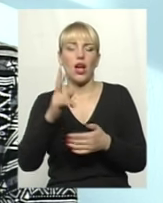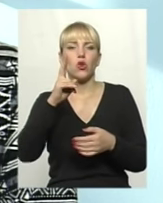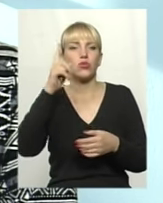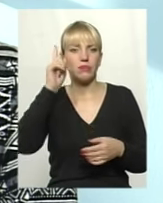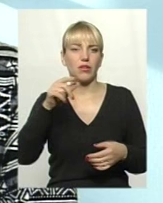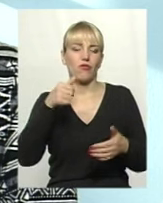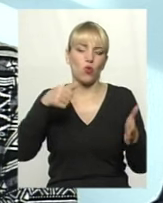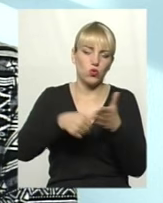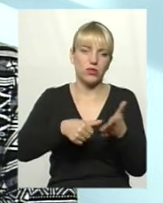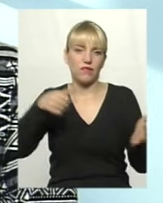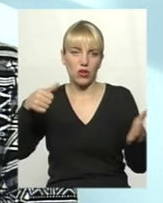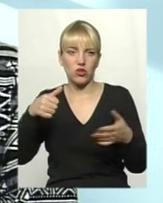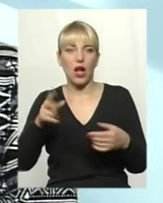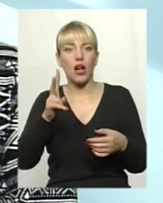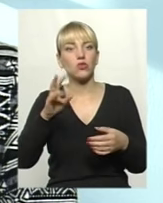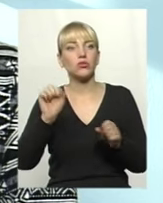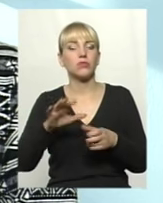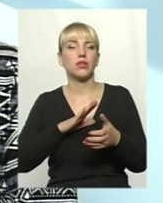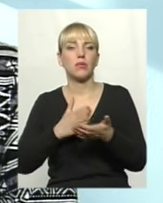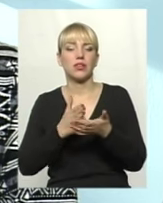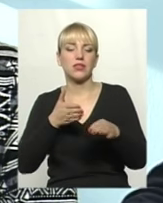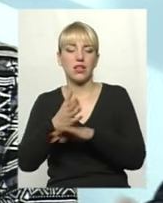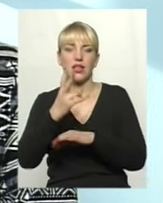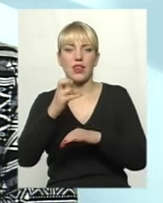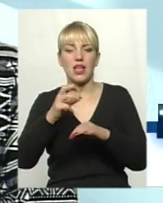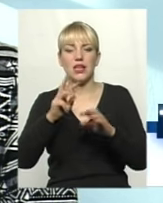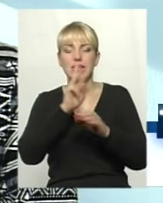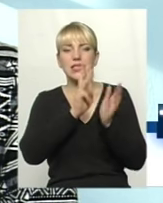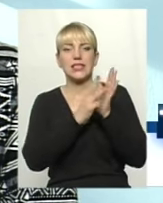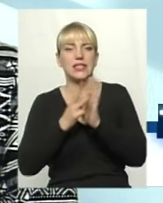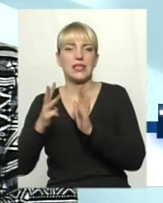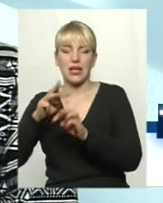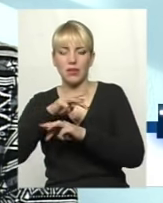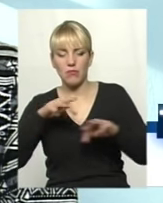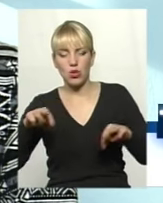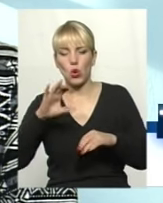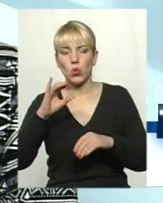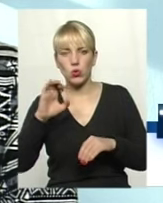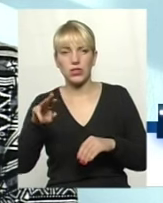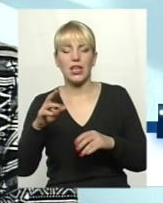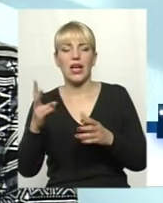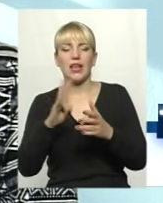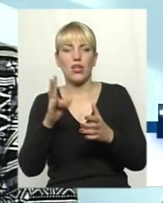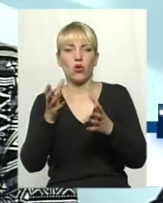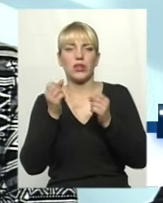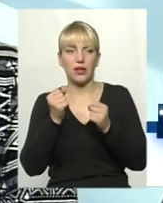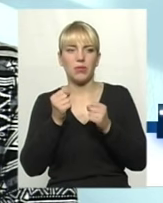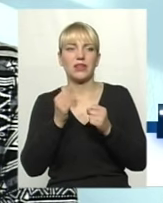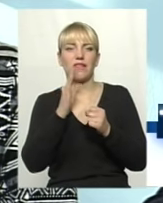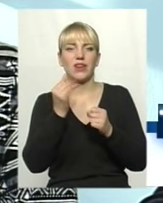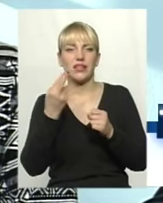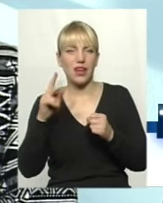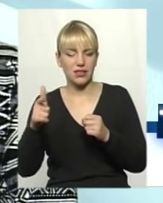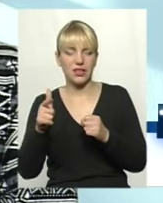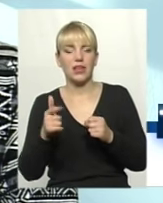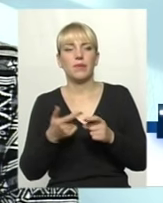користуватися на такому рівні, що міг зайти на сайт Мін'юста і отримати витяг з реєстра, який надається безкоштовно, і надати